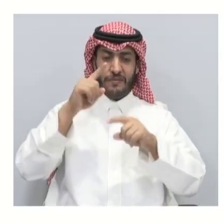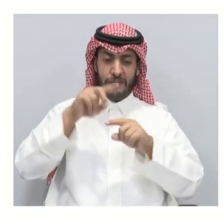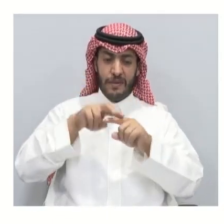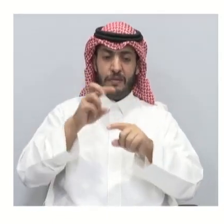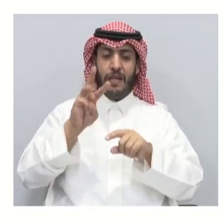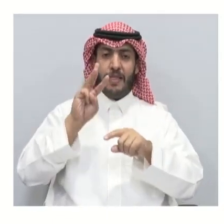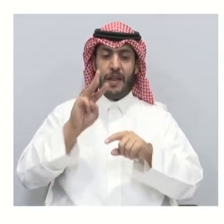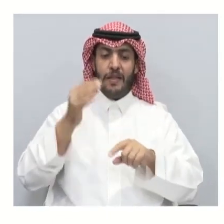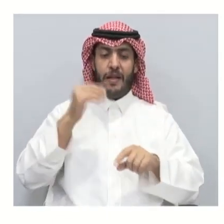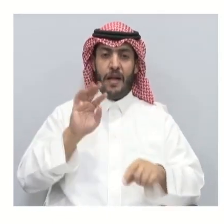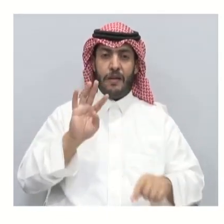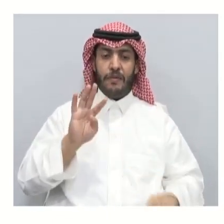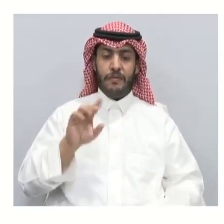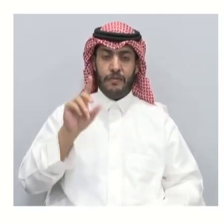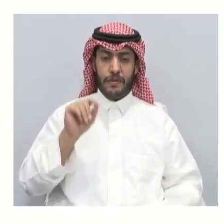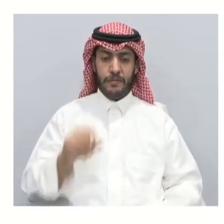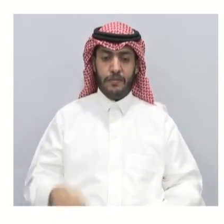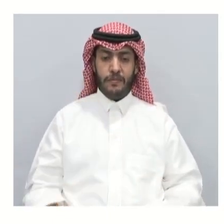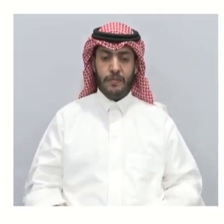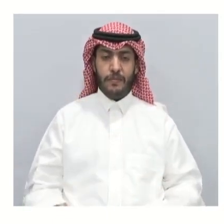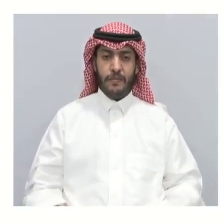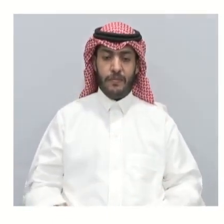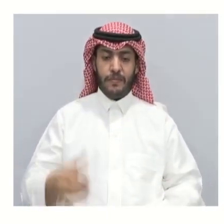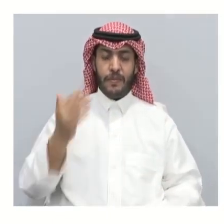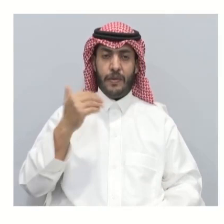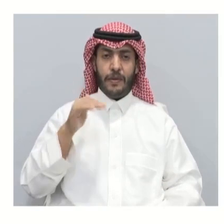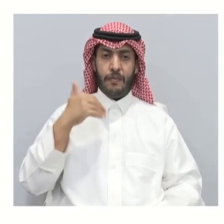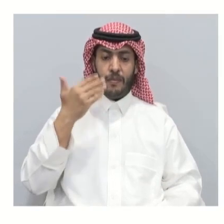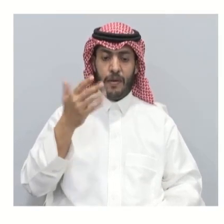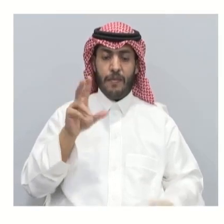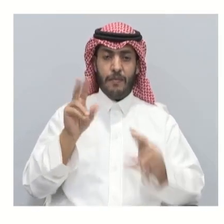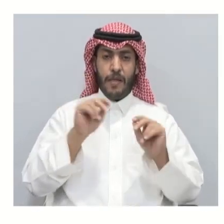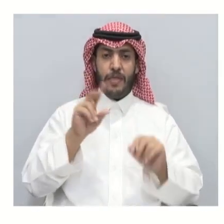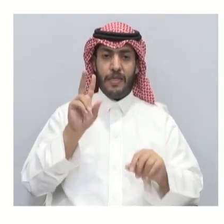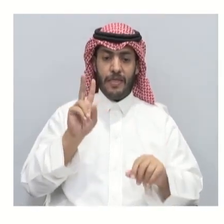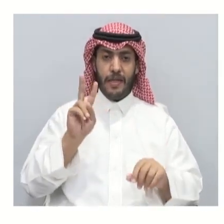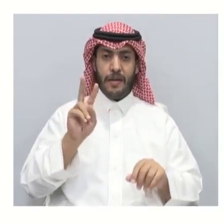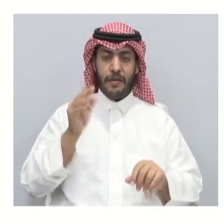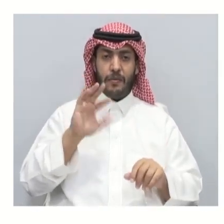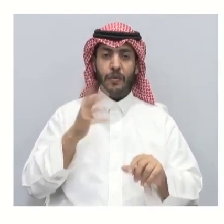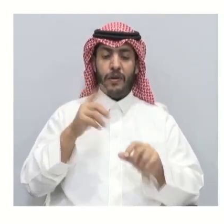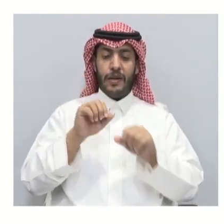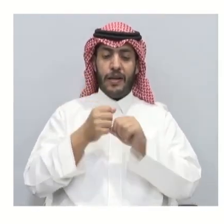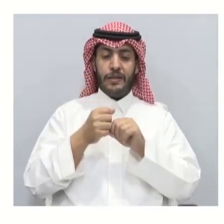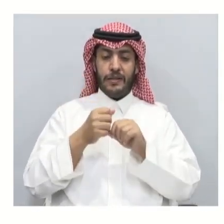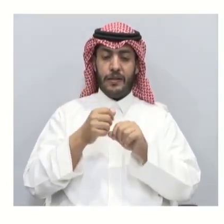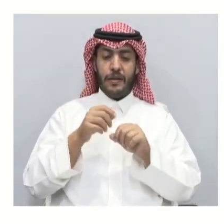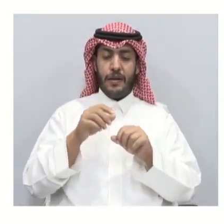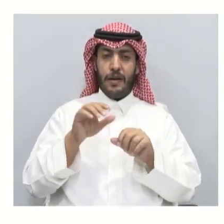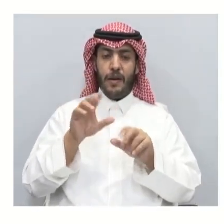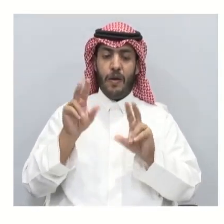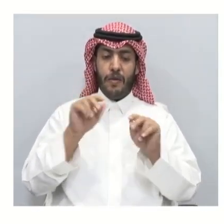الكسر ثلاثه على اربعه بارك الله فيكم بعد ذلك استعرضنا المثال الثاني ما الكسر الذي يمثل عدد العصافير